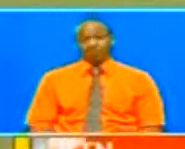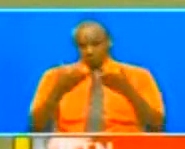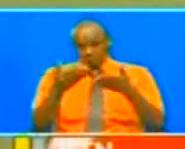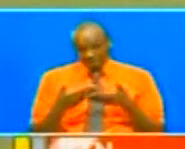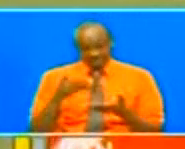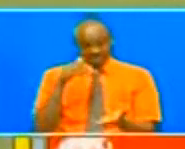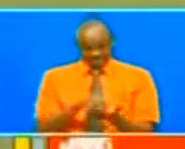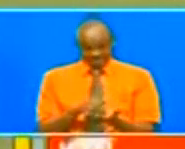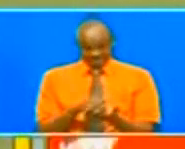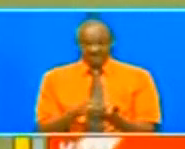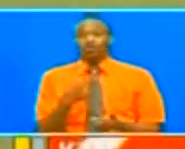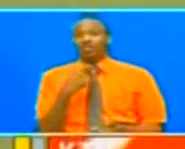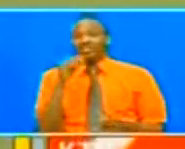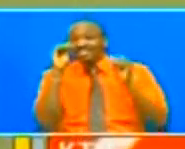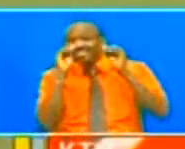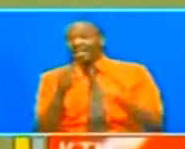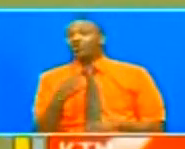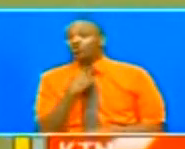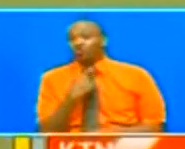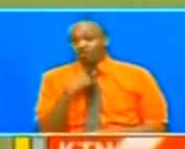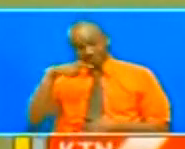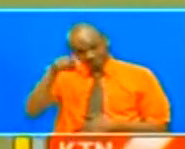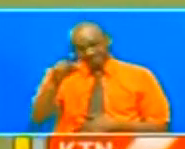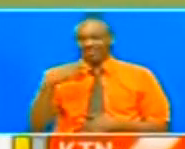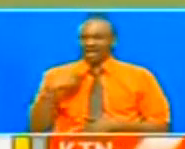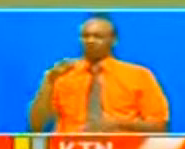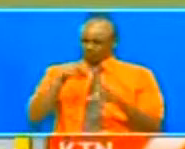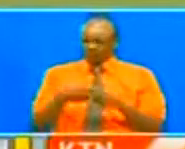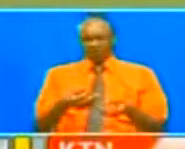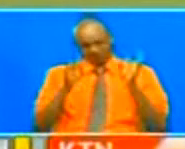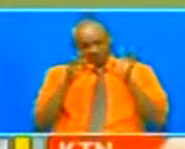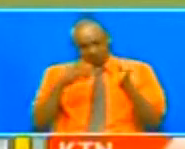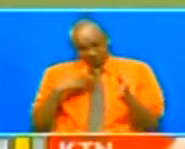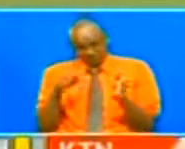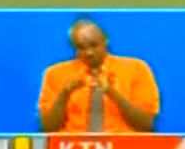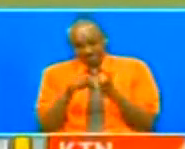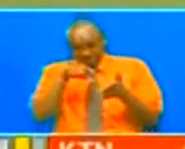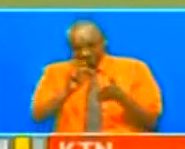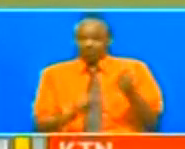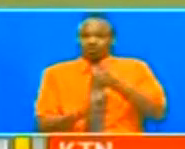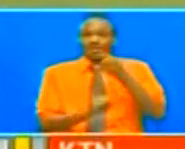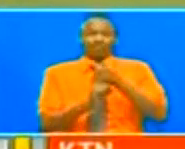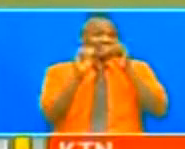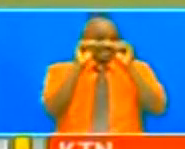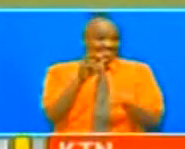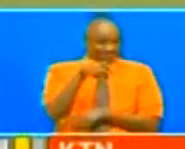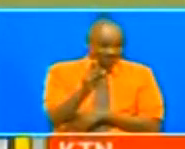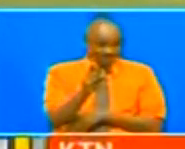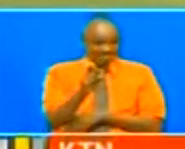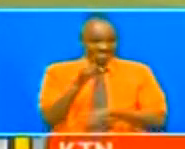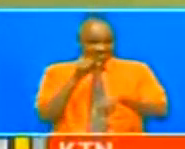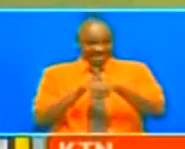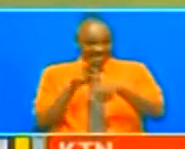Karibu tena mtazamaji. Chama cha walimu nchini NAT kimejiunga rasmi kwenye zogo la watetezi wa walimu na waziri